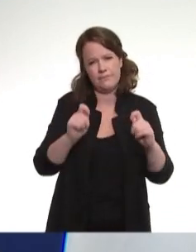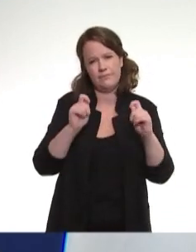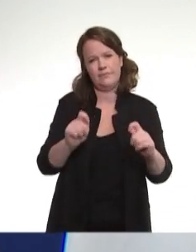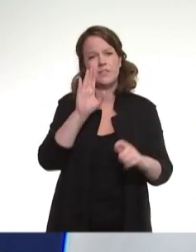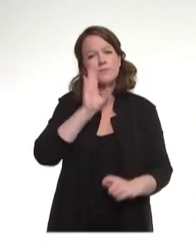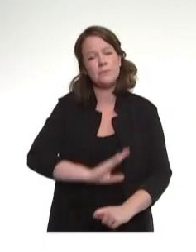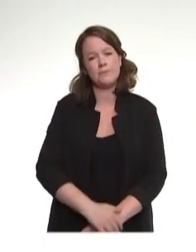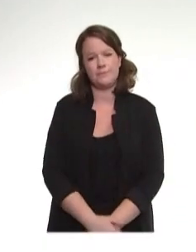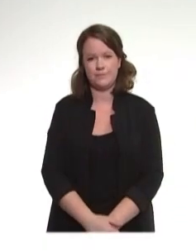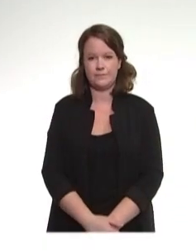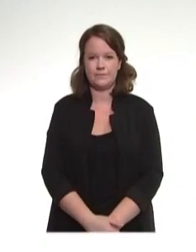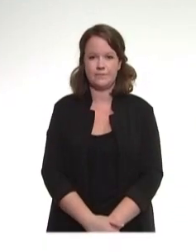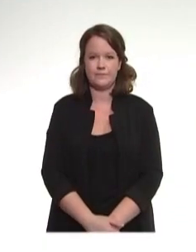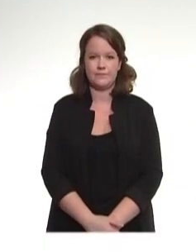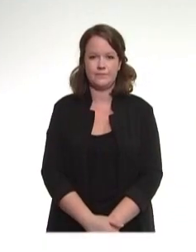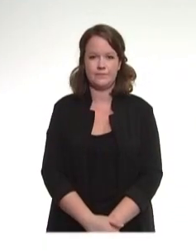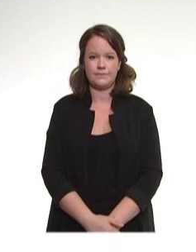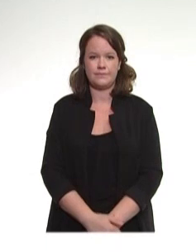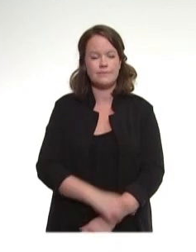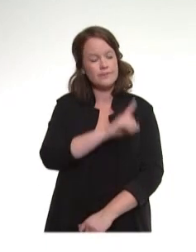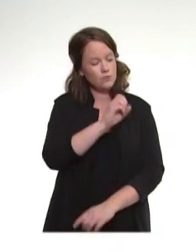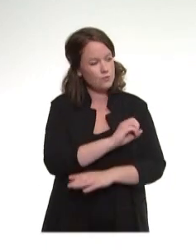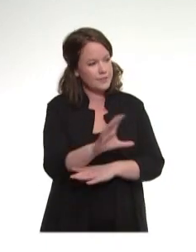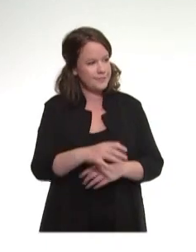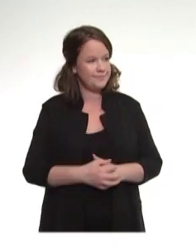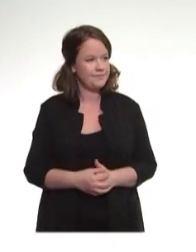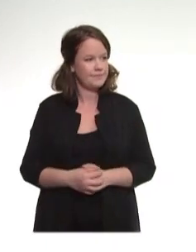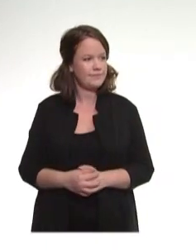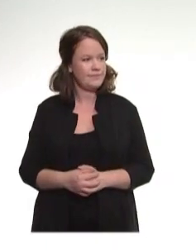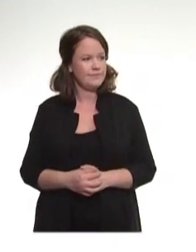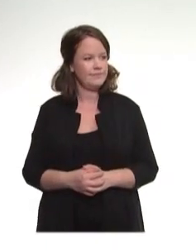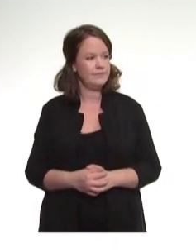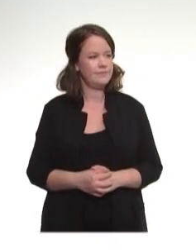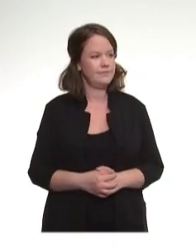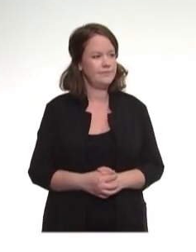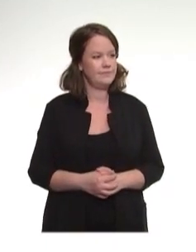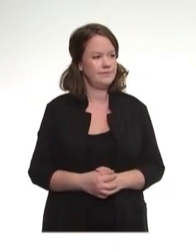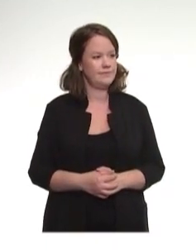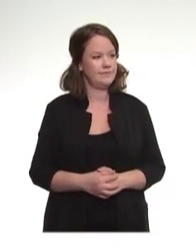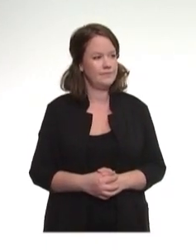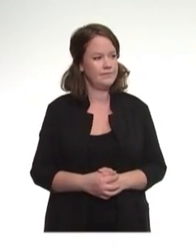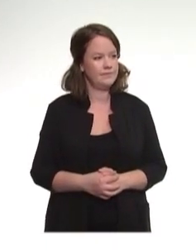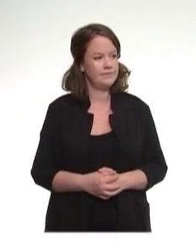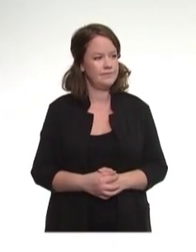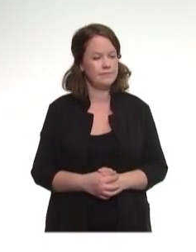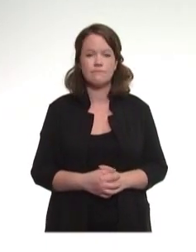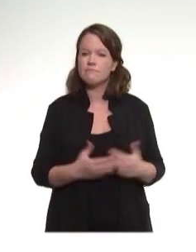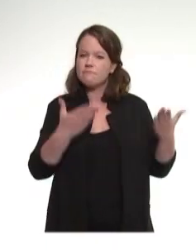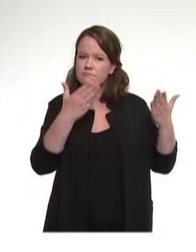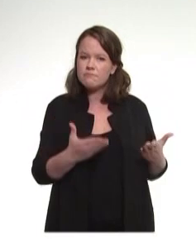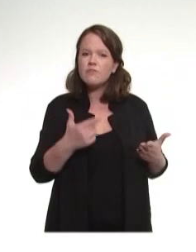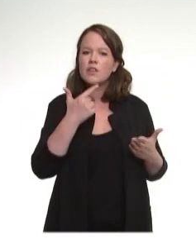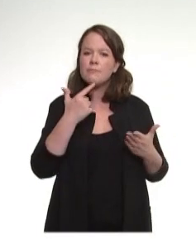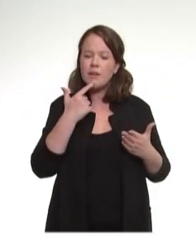il pascal moral monsieur le ministre comment allez vous procéder vous avez dit qu'il y at-il à y avoir des déprogrammations de